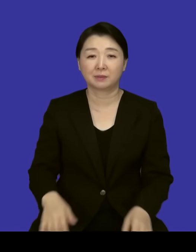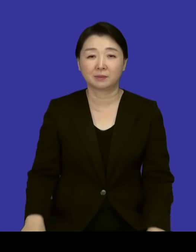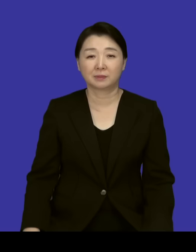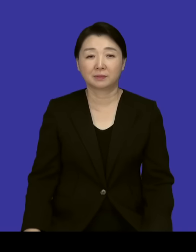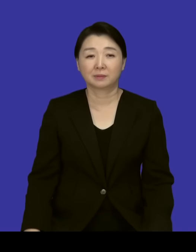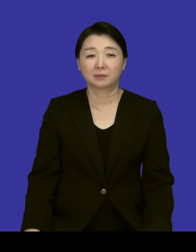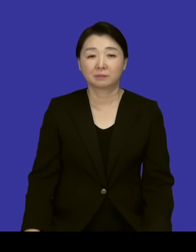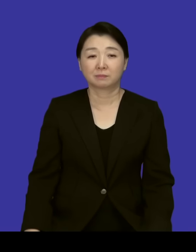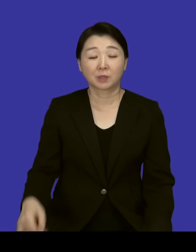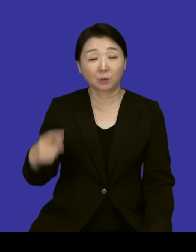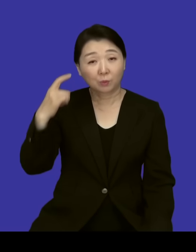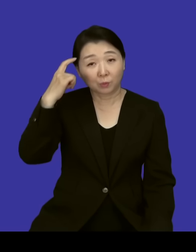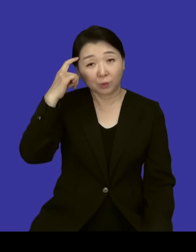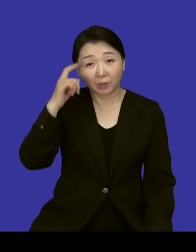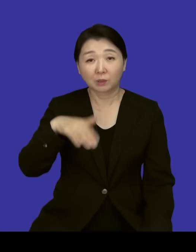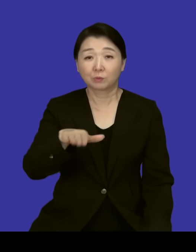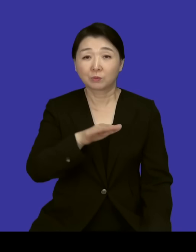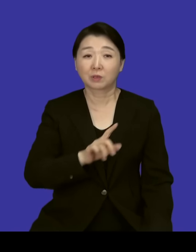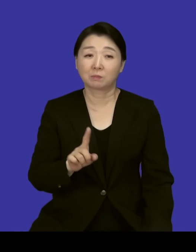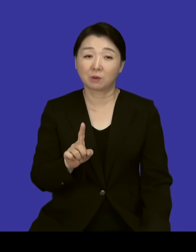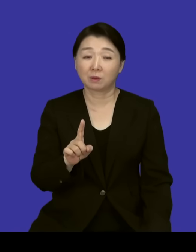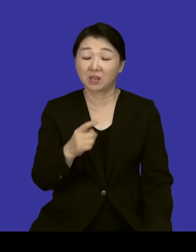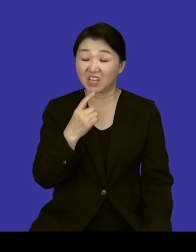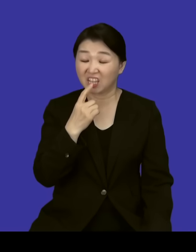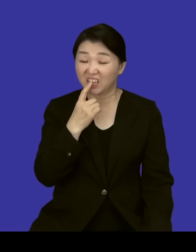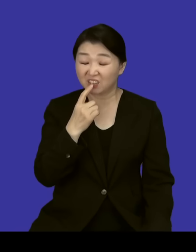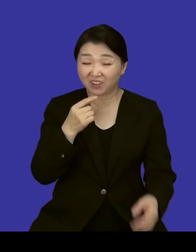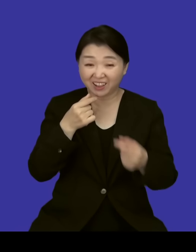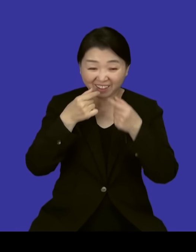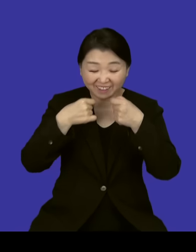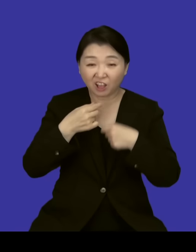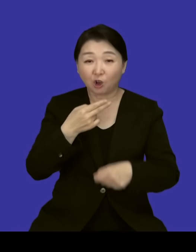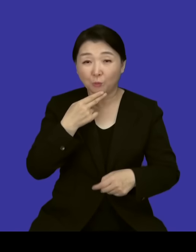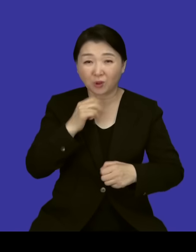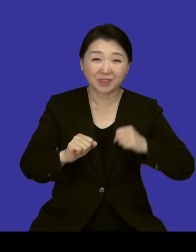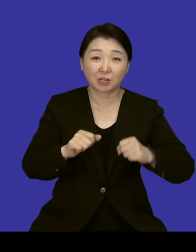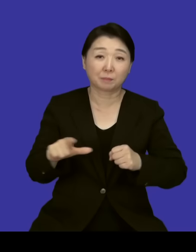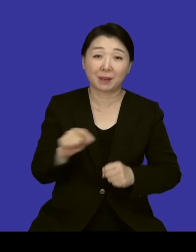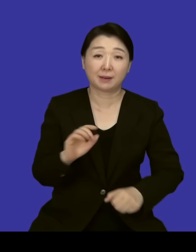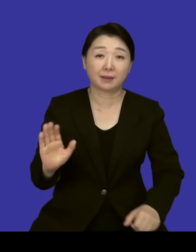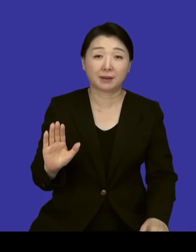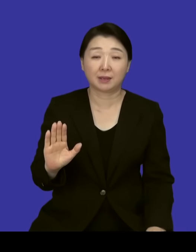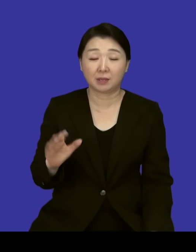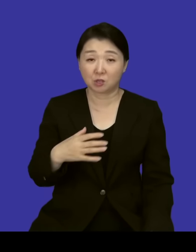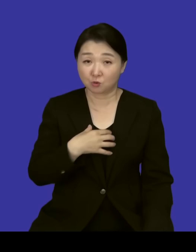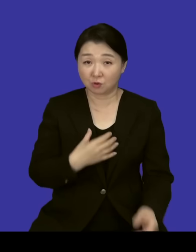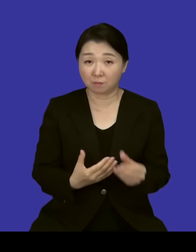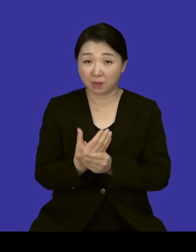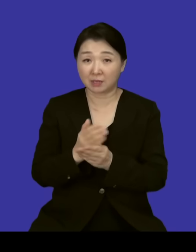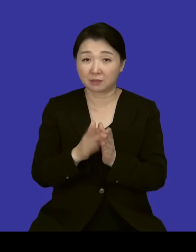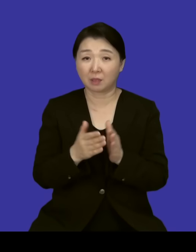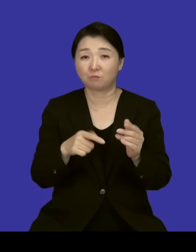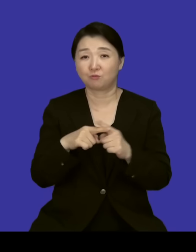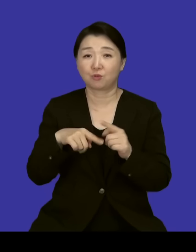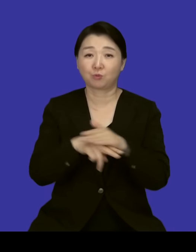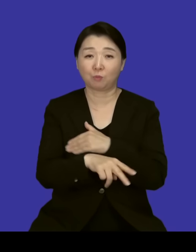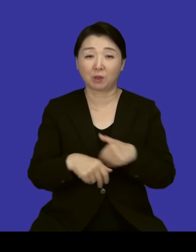놓으셨어요. 왜냐하면 우리가 뭐 날카로운 이빨도 없고 달리기도 예, 안 예. 빠른데 위험이 생기면 도망가야